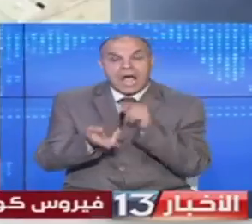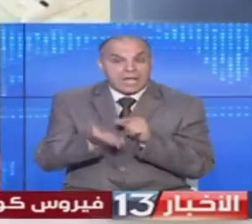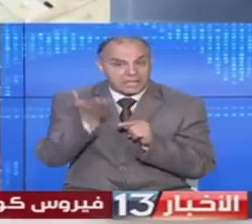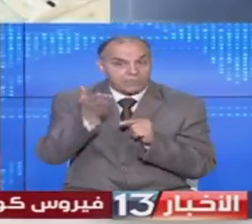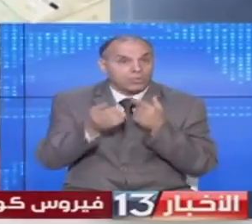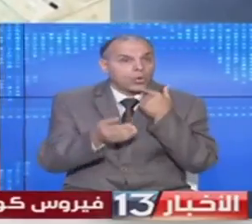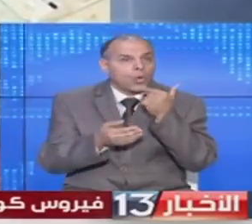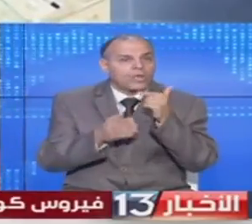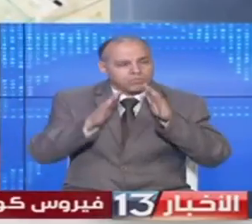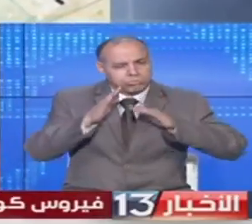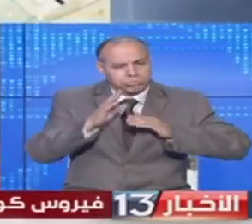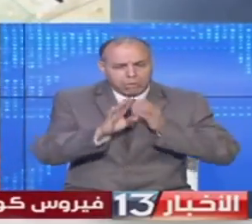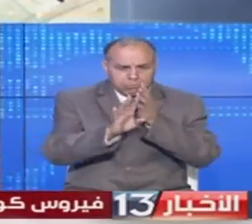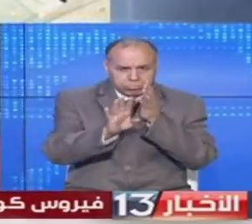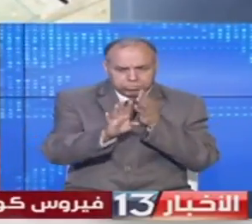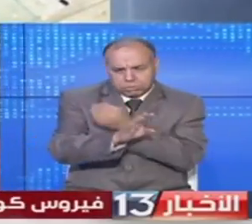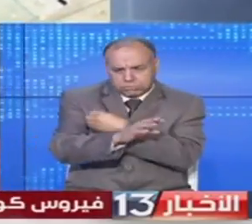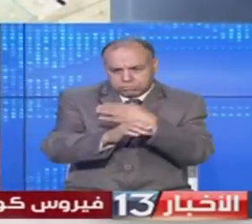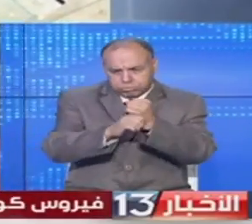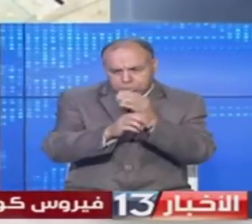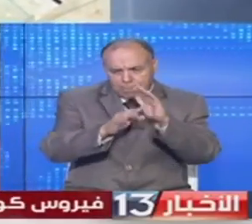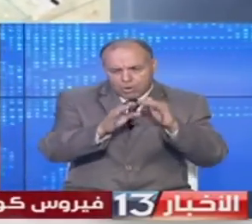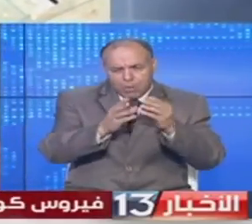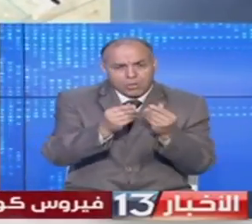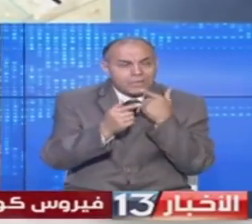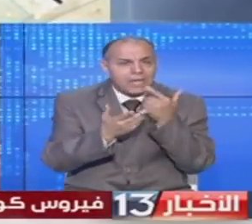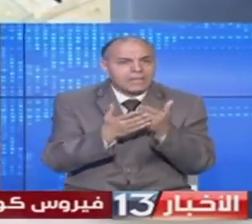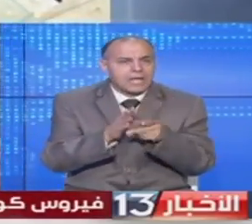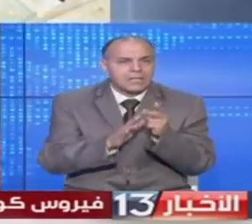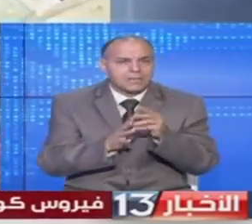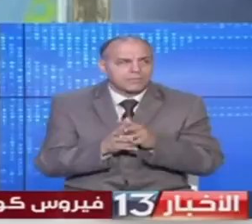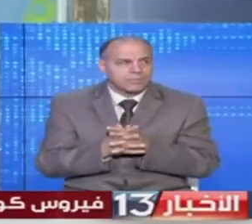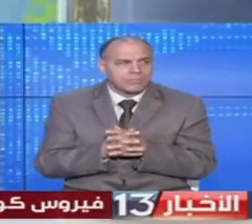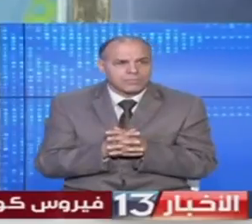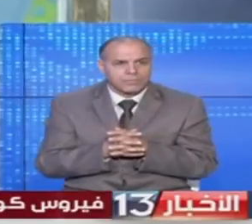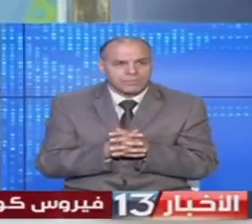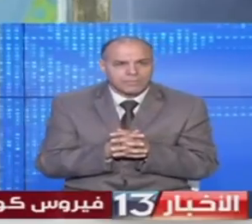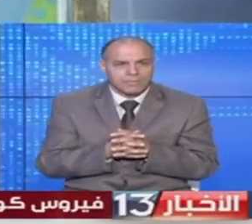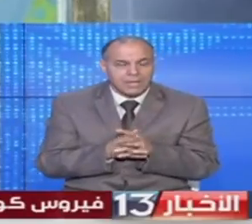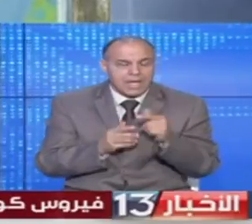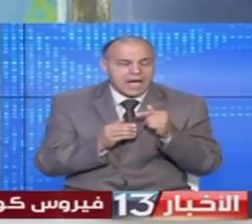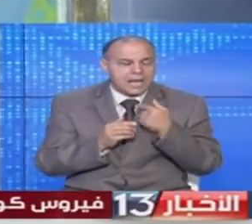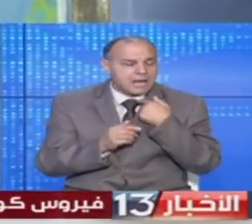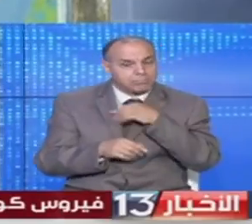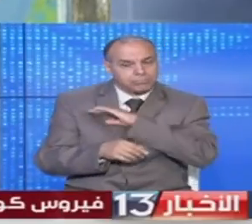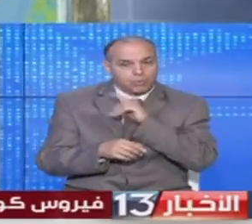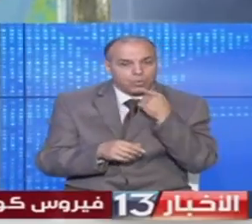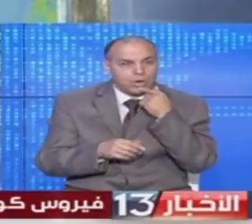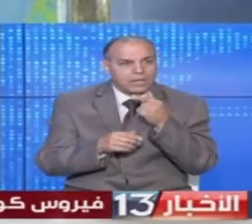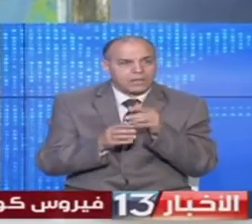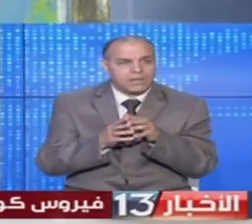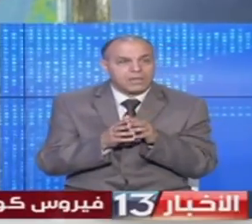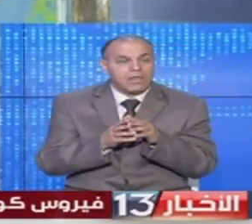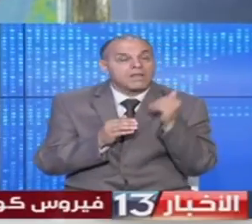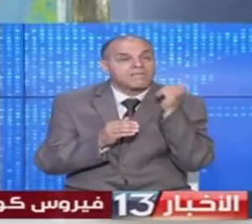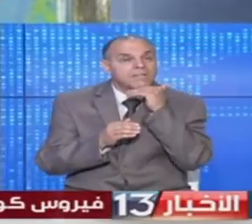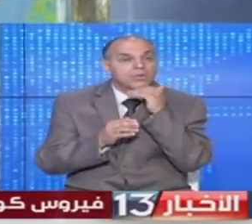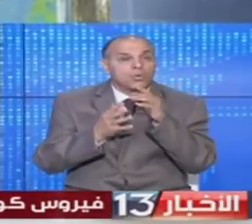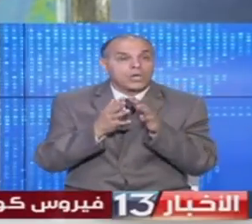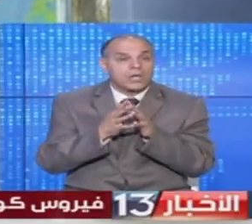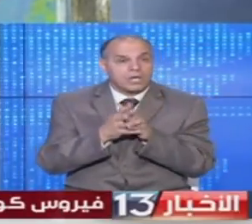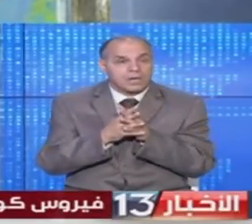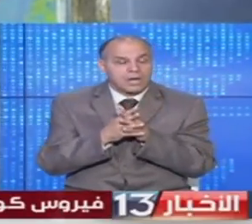ويخفف الضغط على تحاليل البشير الاكثر كلفه الاعتماد عليهم التحديث سريعه خاصه